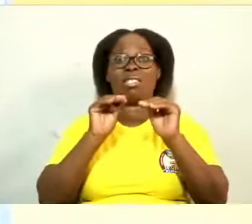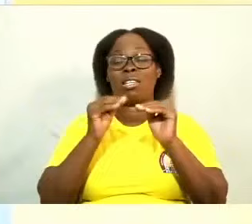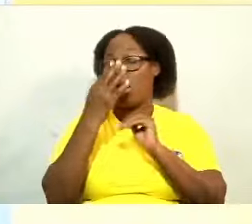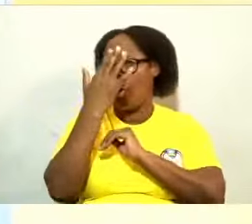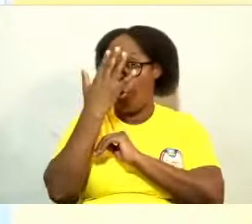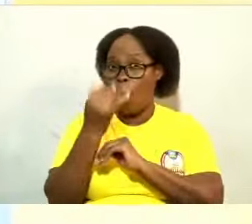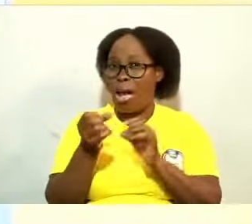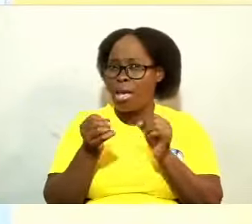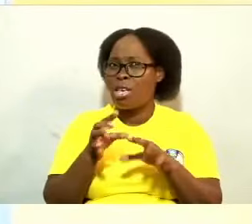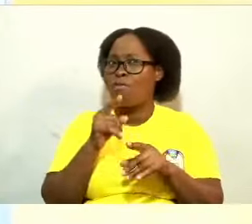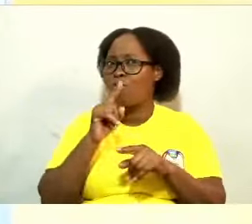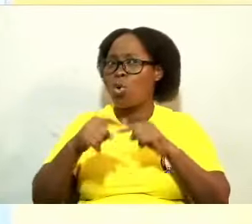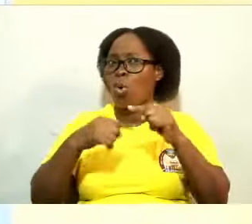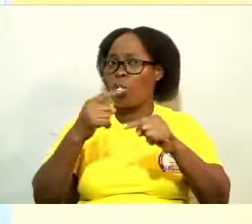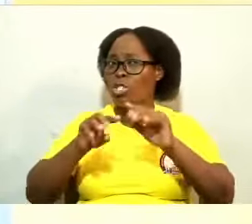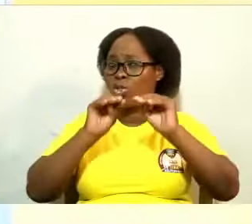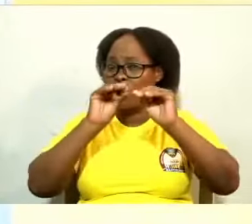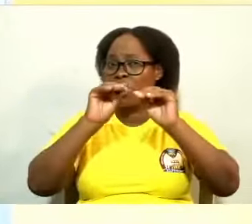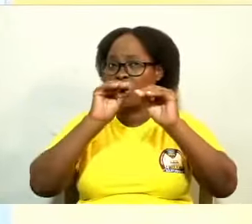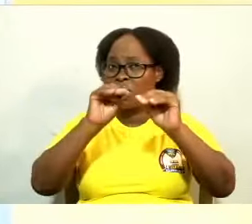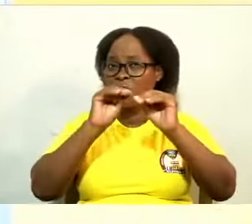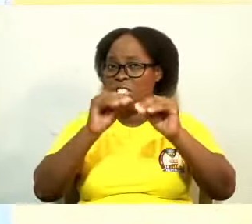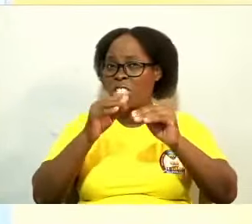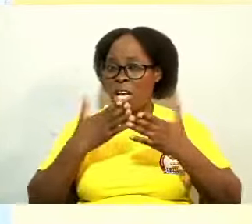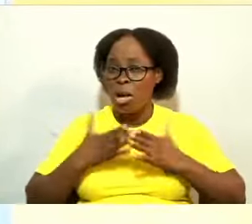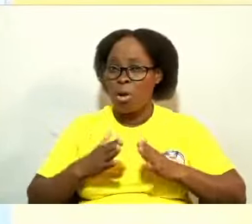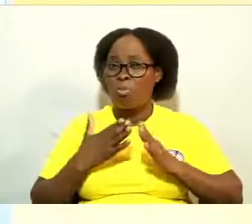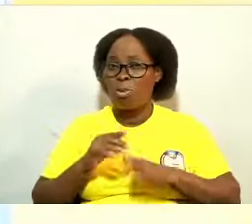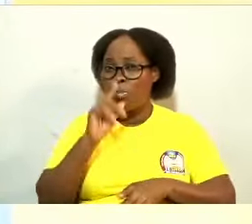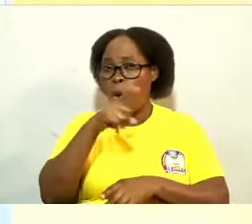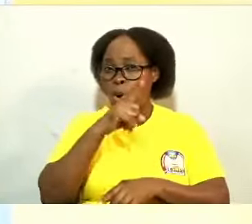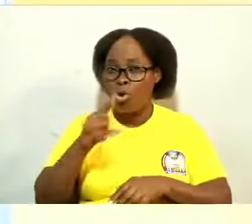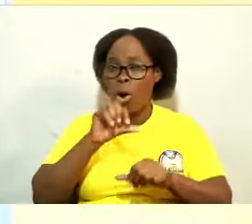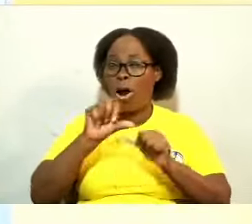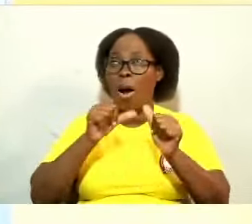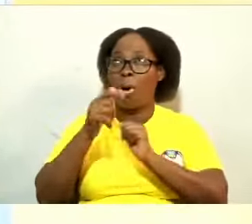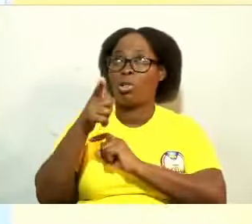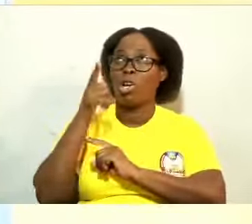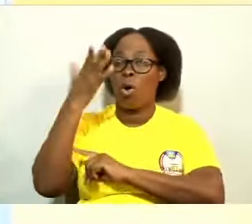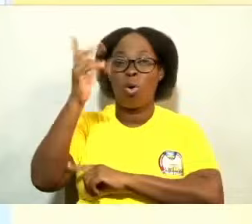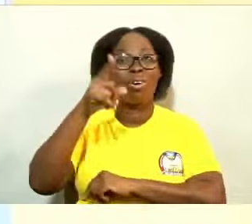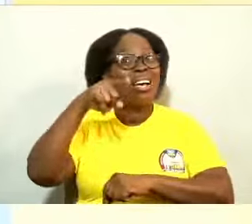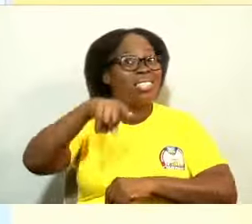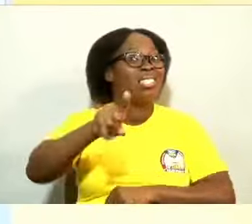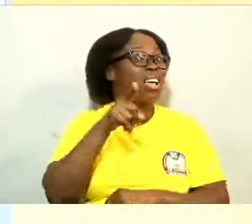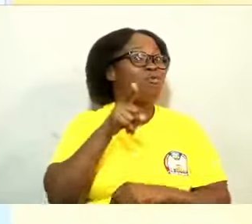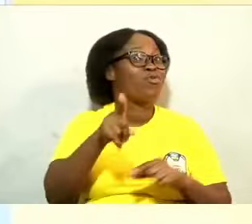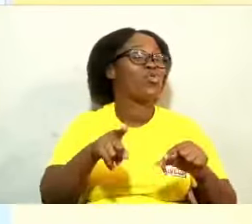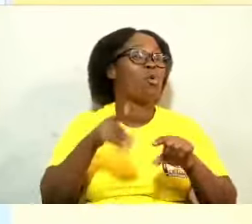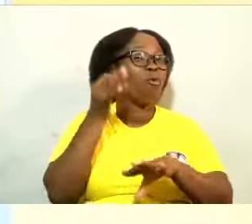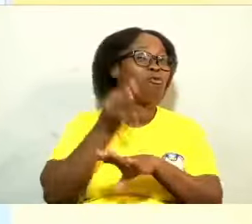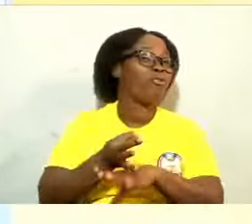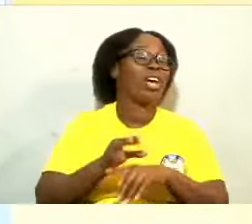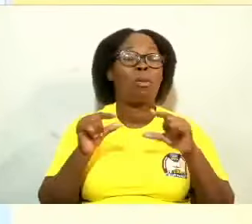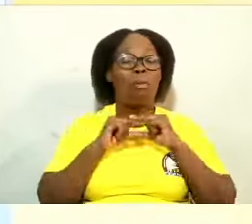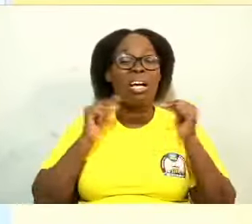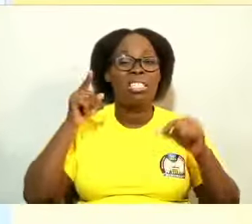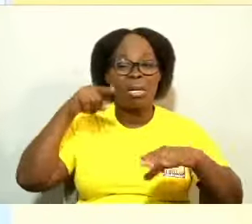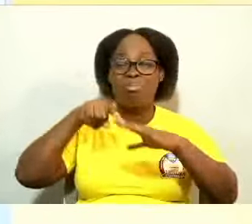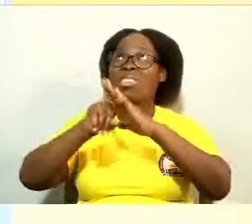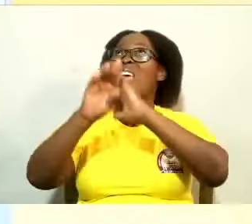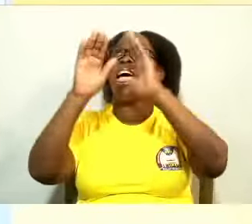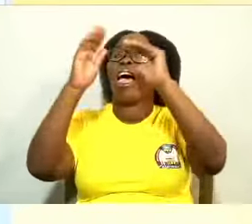sababu mkiendelea kuwafundisha watu kuvunja katiba ya Mungu, nyinyi hamtaingia mbinguni, wale mnaowafundisha hawataingia